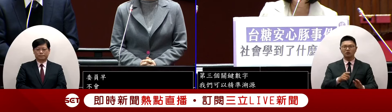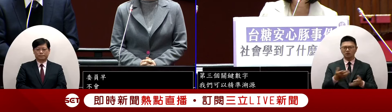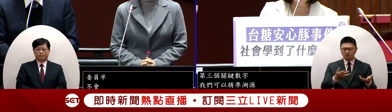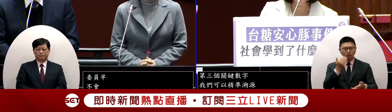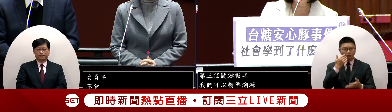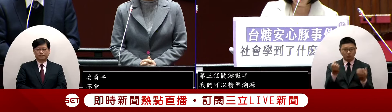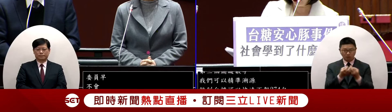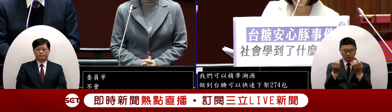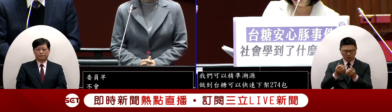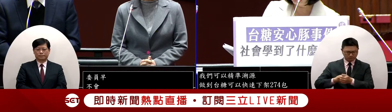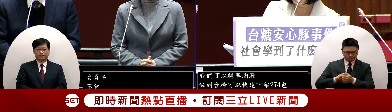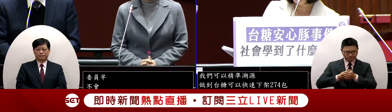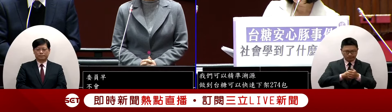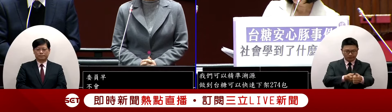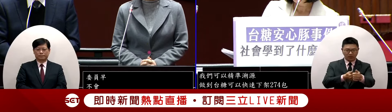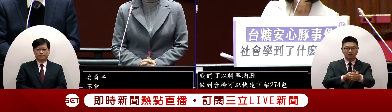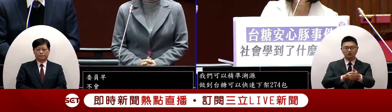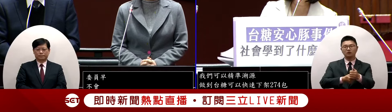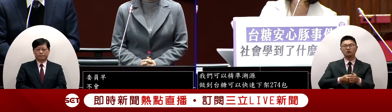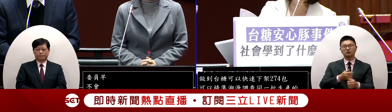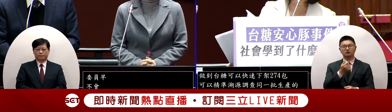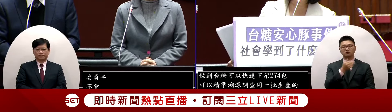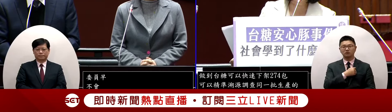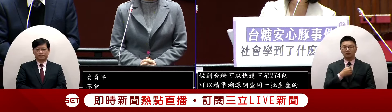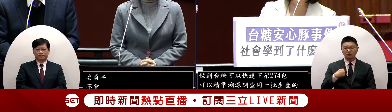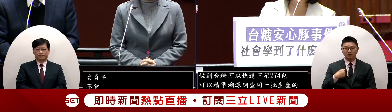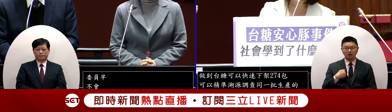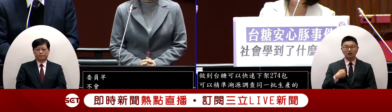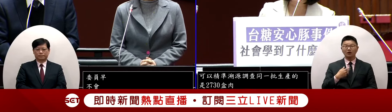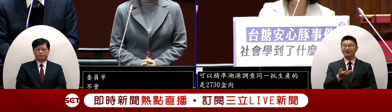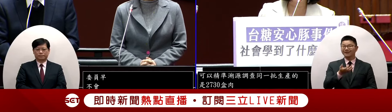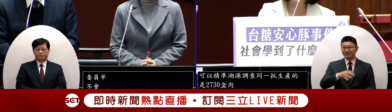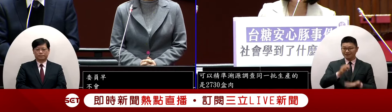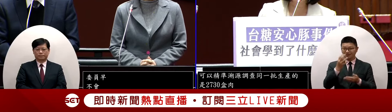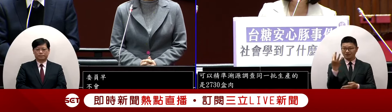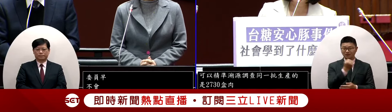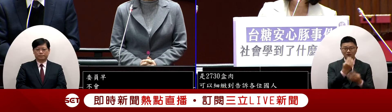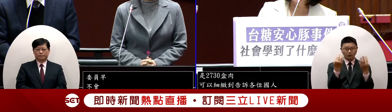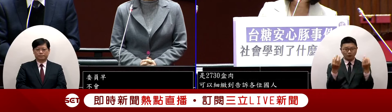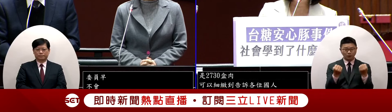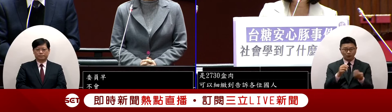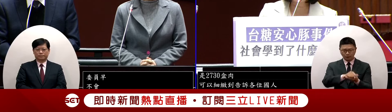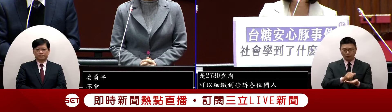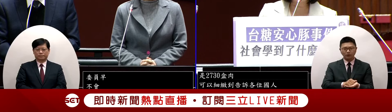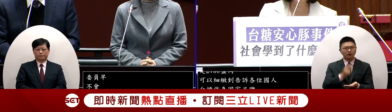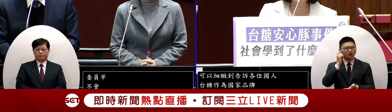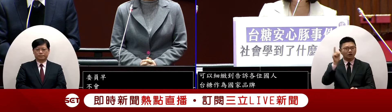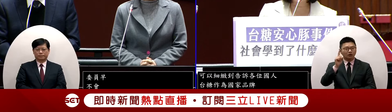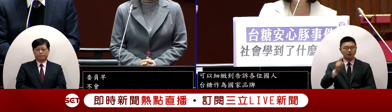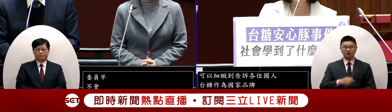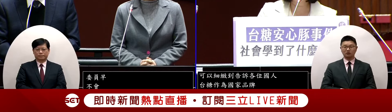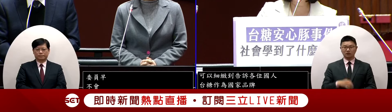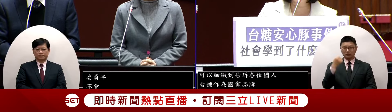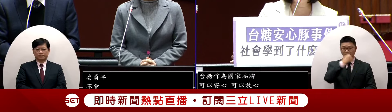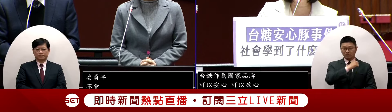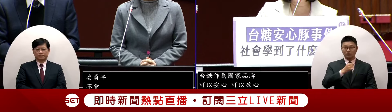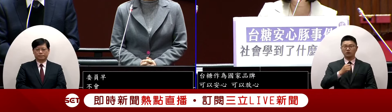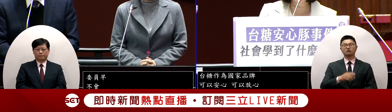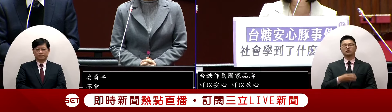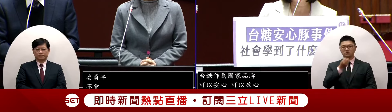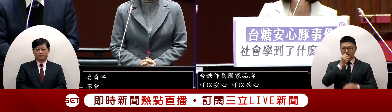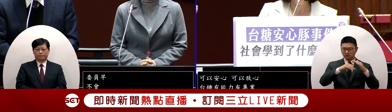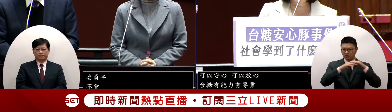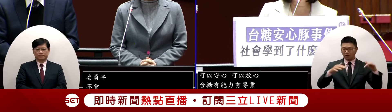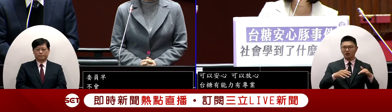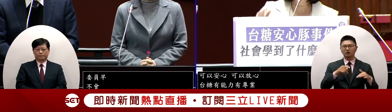件到最后一刻。所以这几个关键数字都告诉我们，我们国家的食安体制是没有问